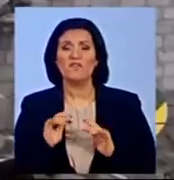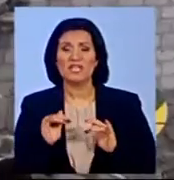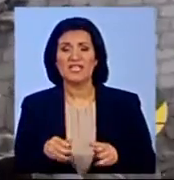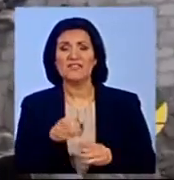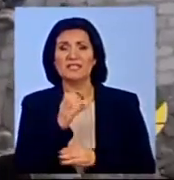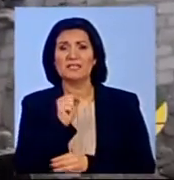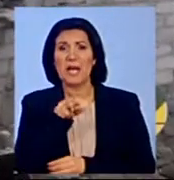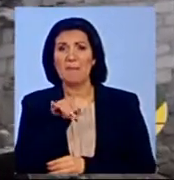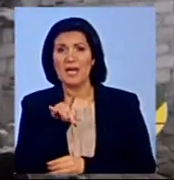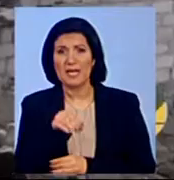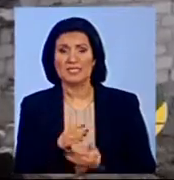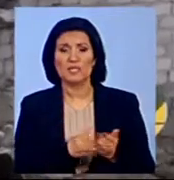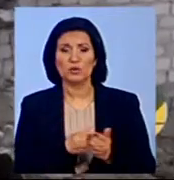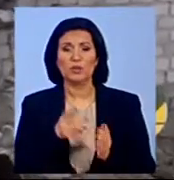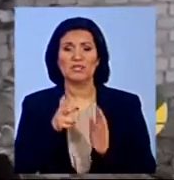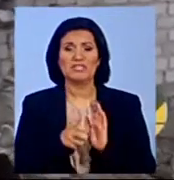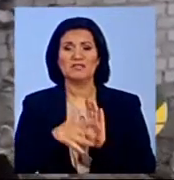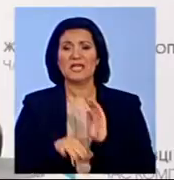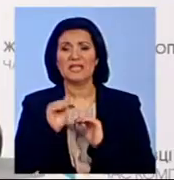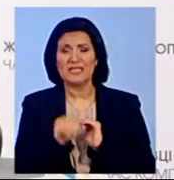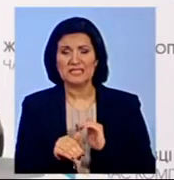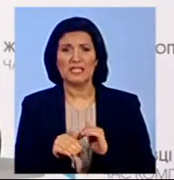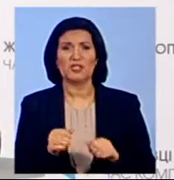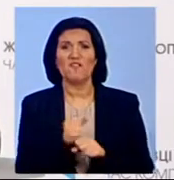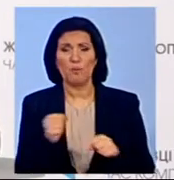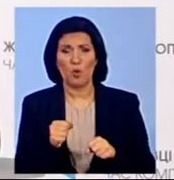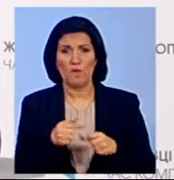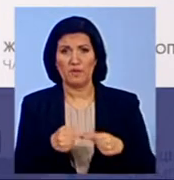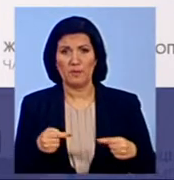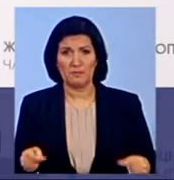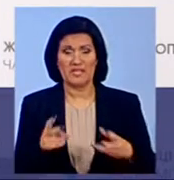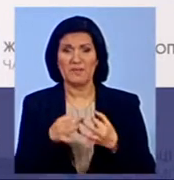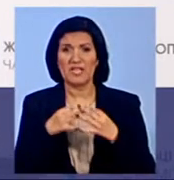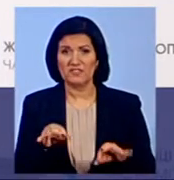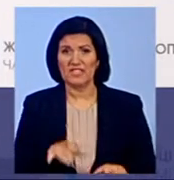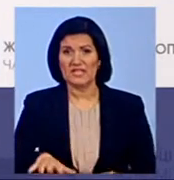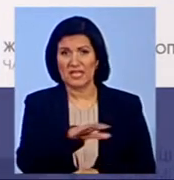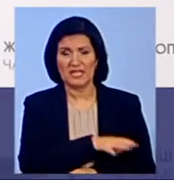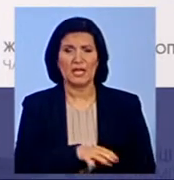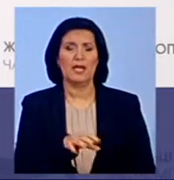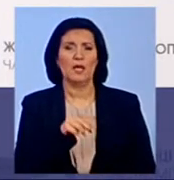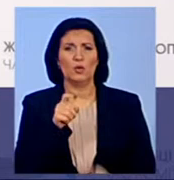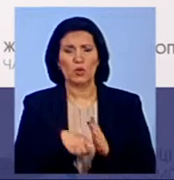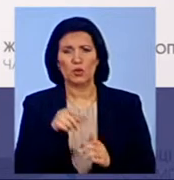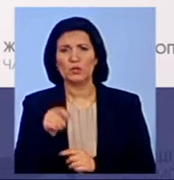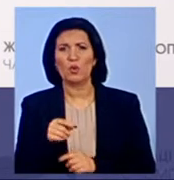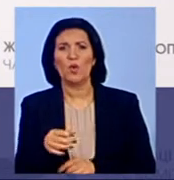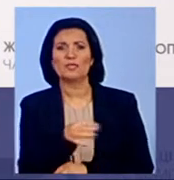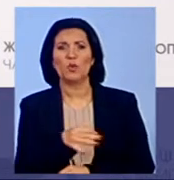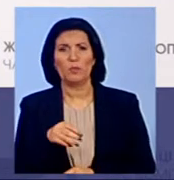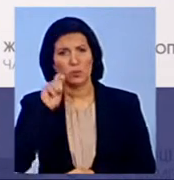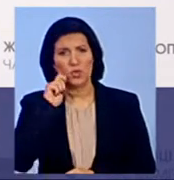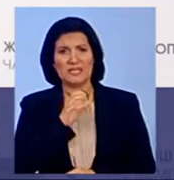тисяч вибухонебезпечних предметів. На звільнених територіях Донецької та Луганської областей українські